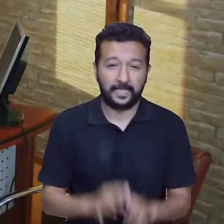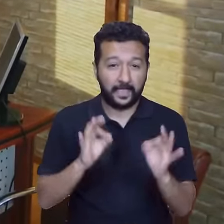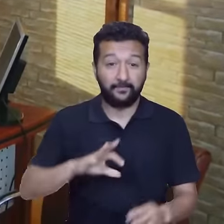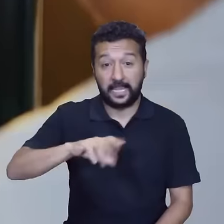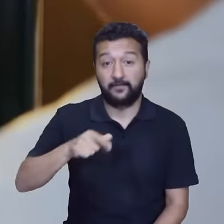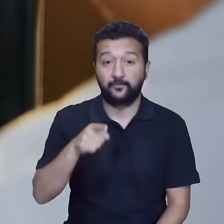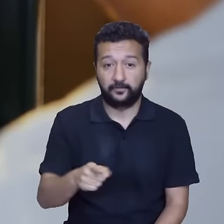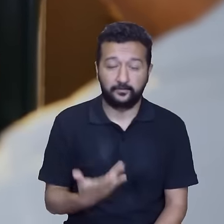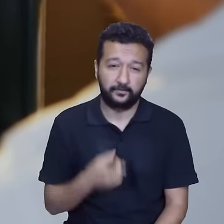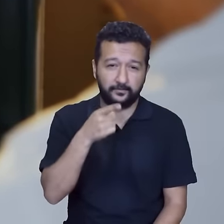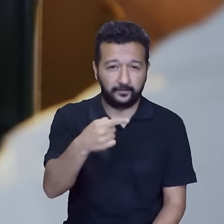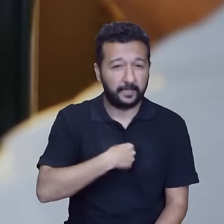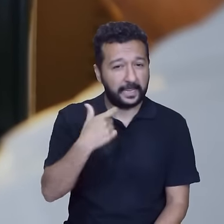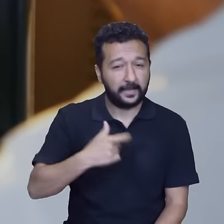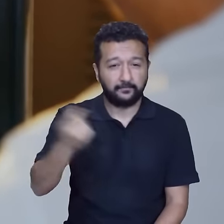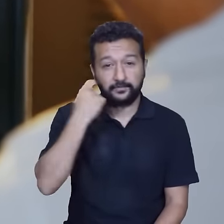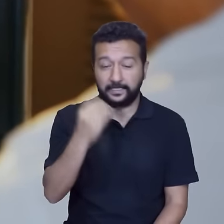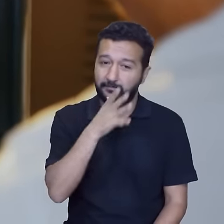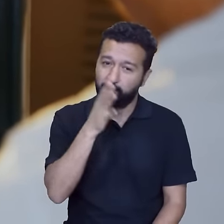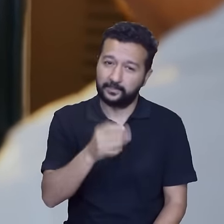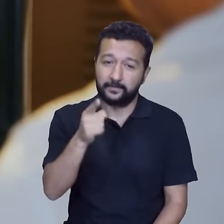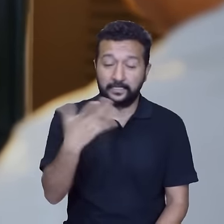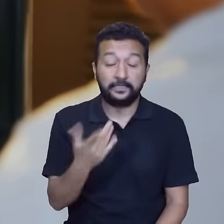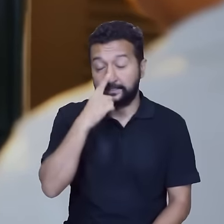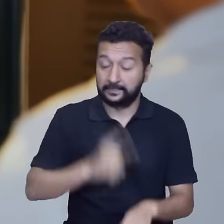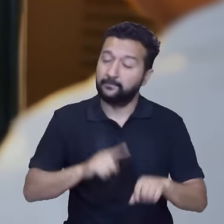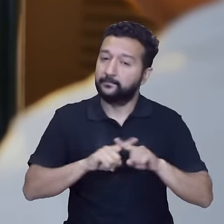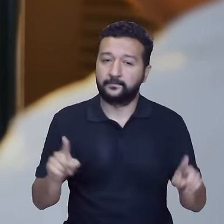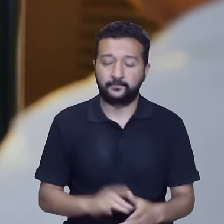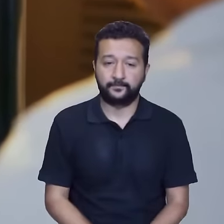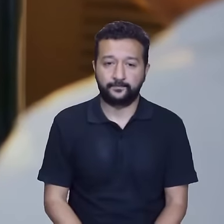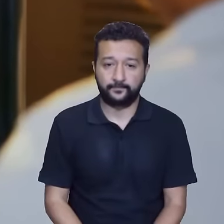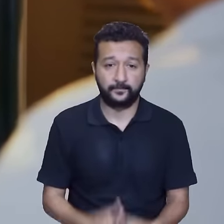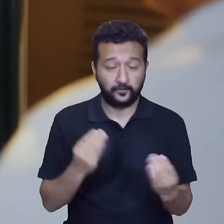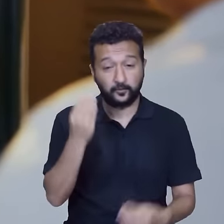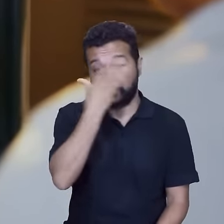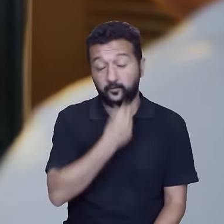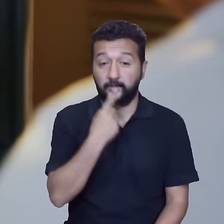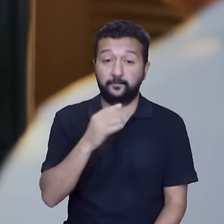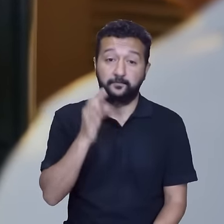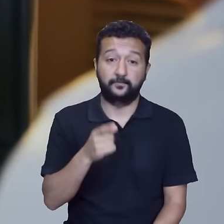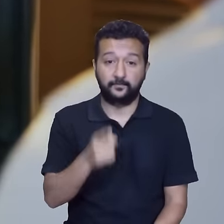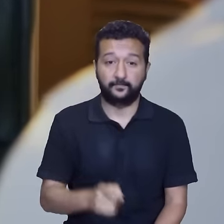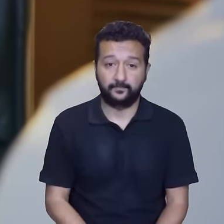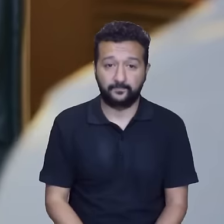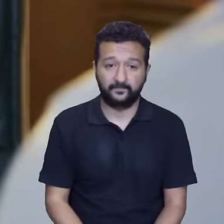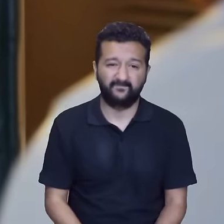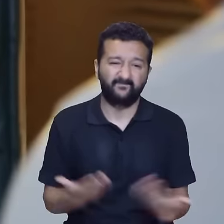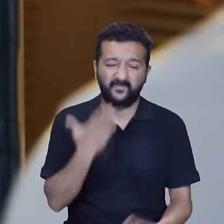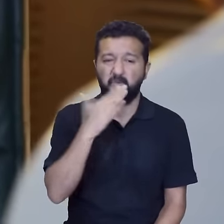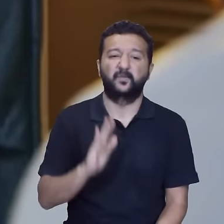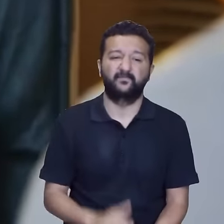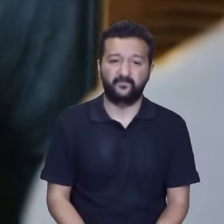de limonlu. Hain. Beni nereden vuracağını biliyor tabii. Ama yemezler. Of, çok da güzel görünüyor. Ay